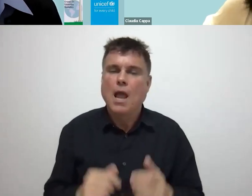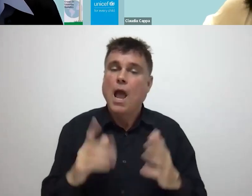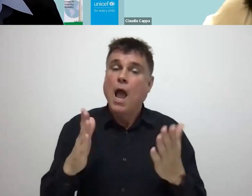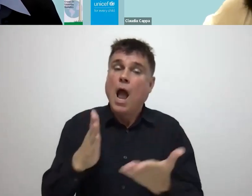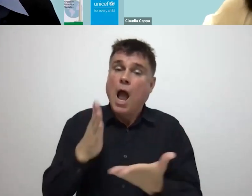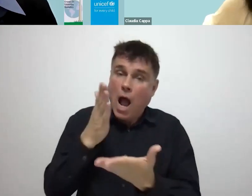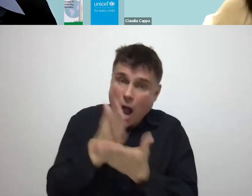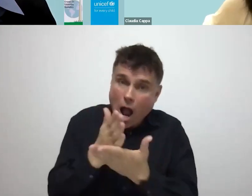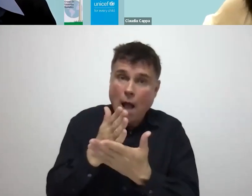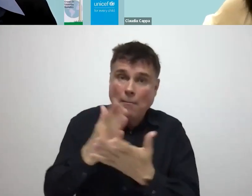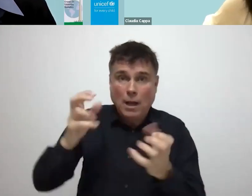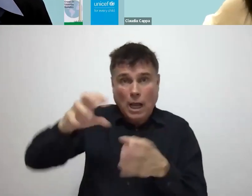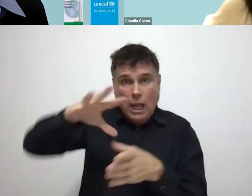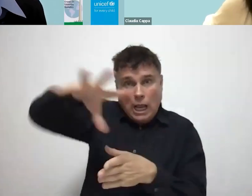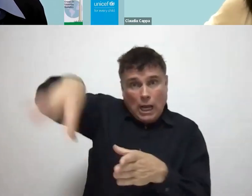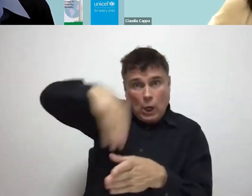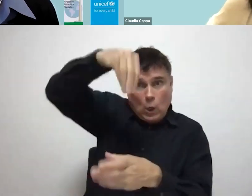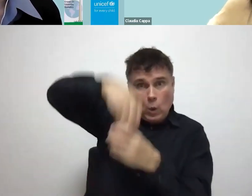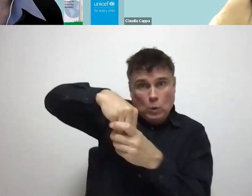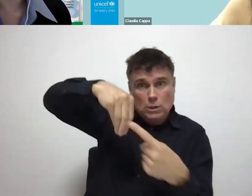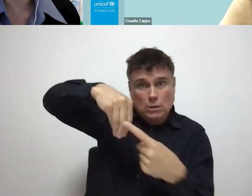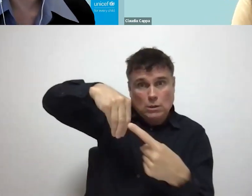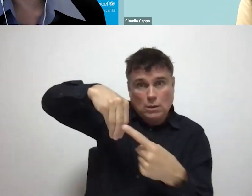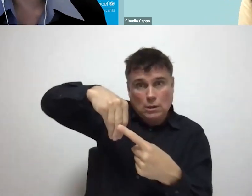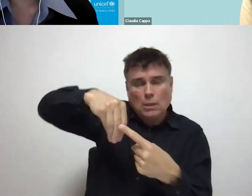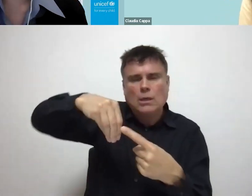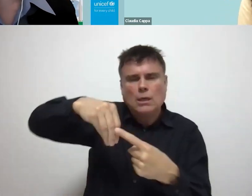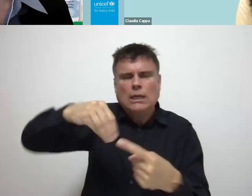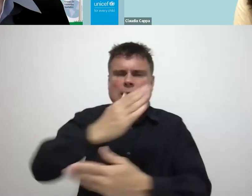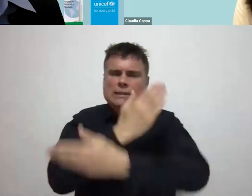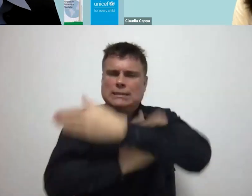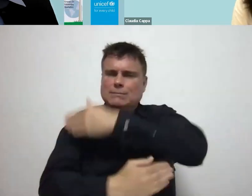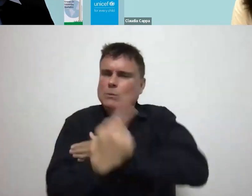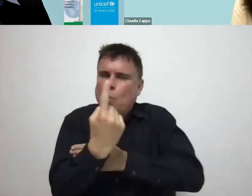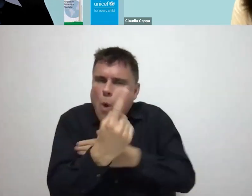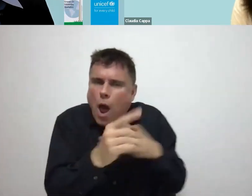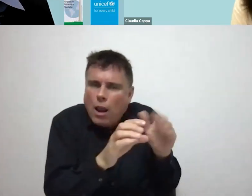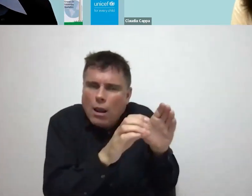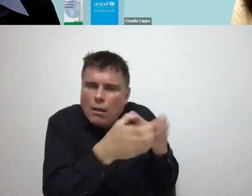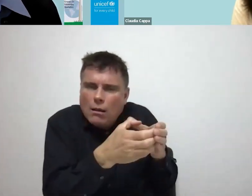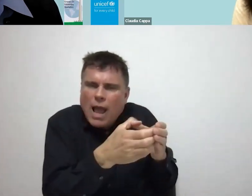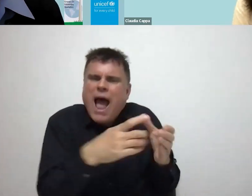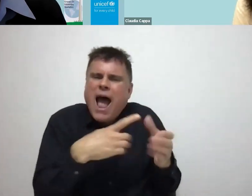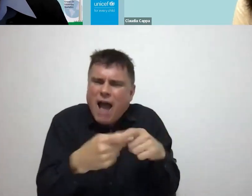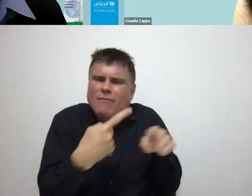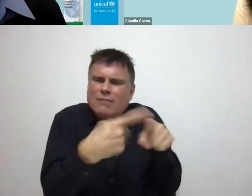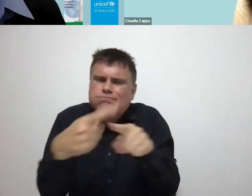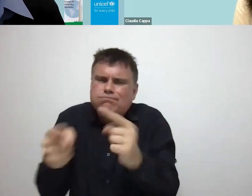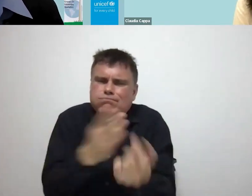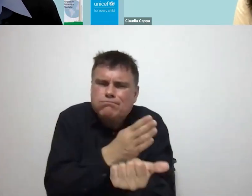le handicap, c'est la seule considération. Donc, il y a plusieurs facteurs